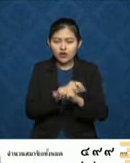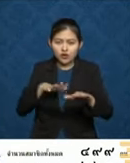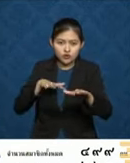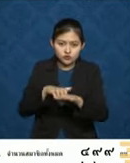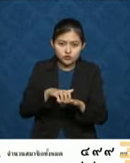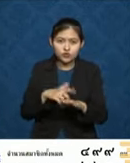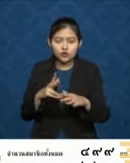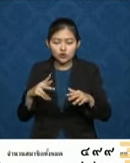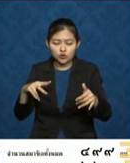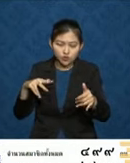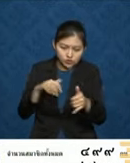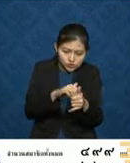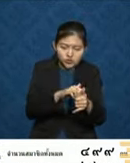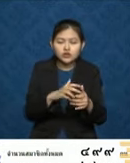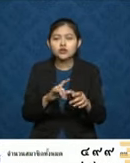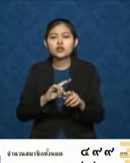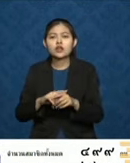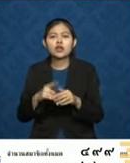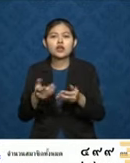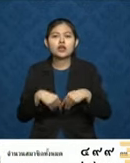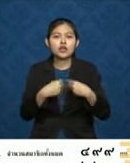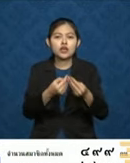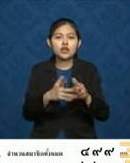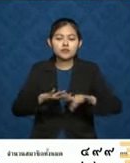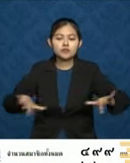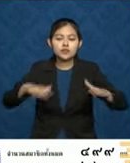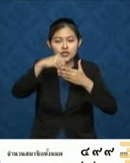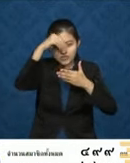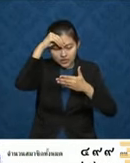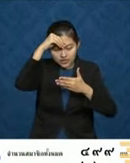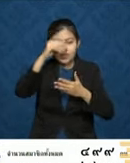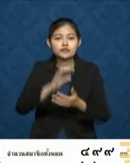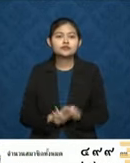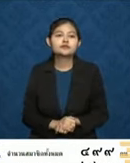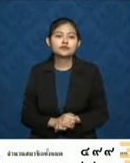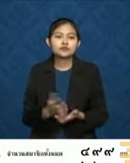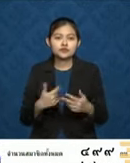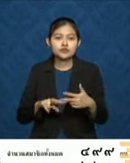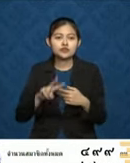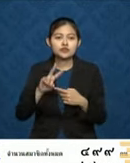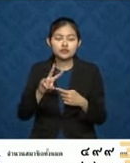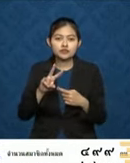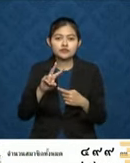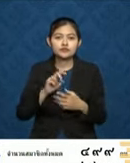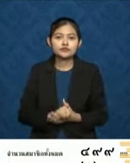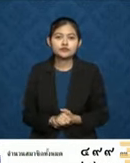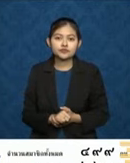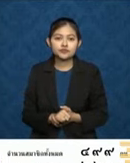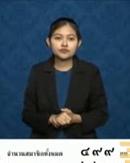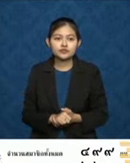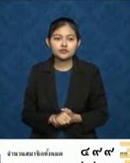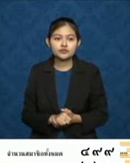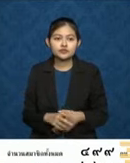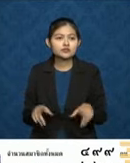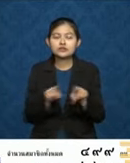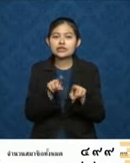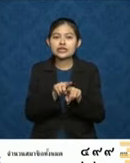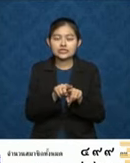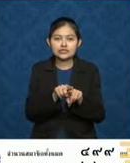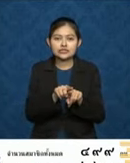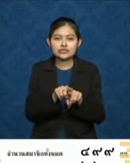และนักเรียนประชาชนตำบลหนองสรวงอำเภอขามทะเลสอด้วยค่ะเรื่องที่ 2ค่ะท่านทานเช่นเดียวกันกับเรื่องที่ 1